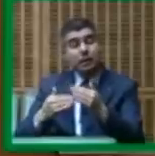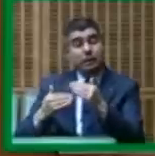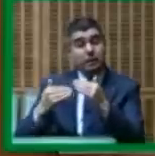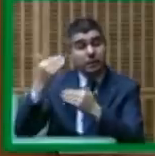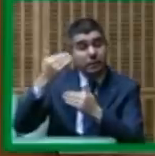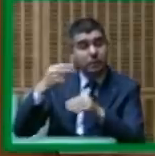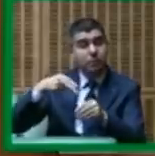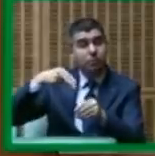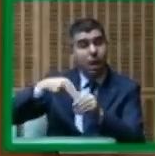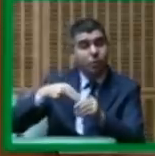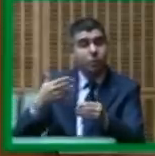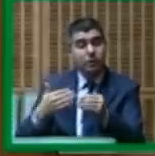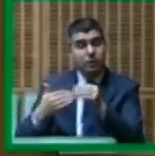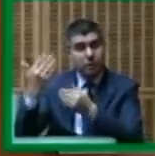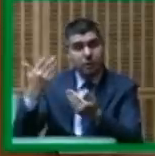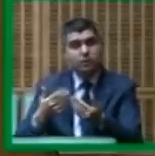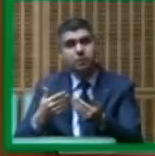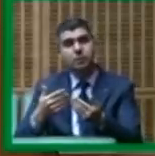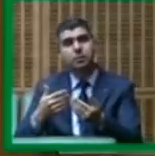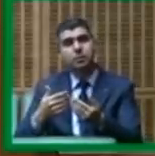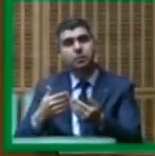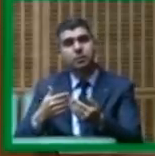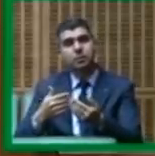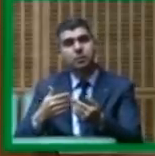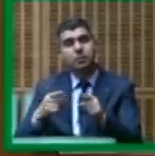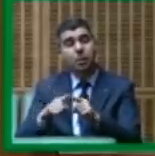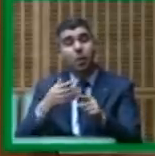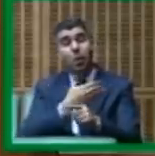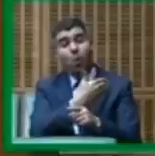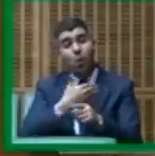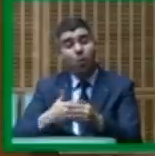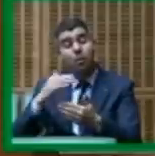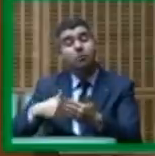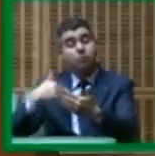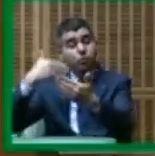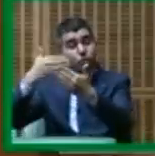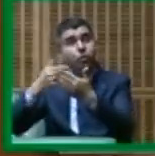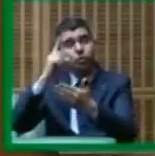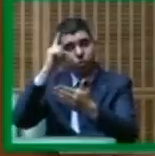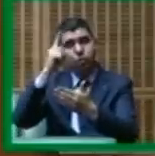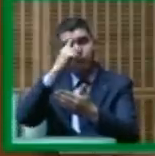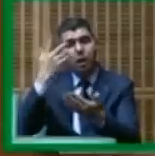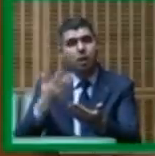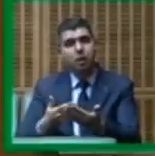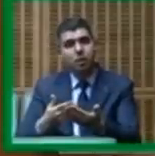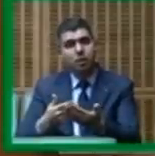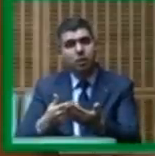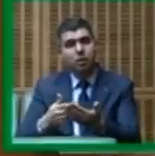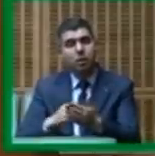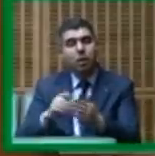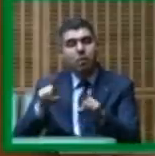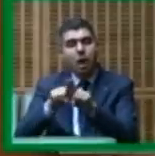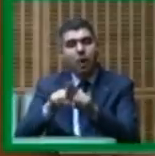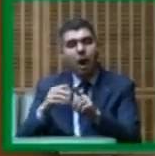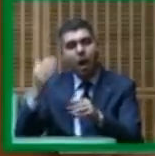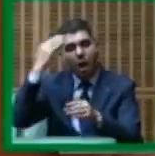المحروقات؟ وهذا الشيء الحكومات الماجية إن شاء الله الرحمن الرحيم غادي تعرف القيمة